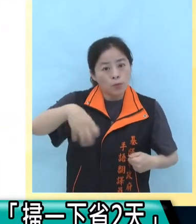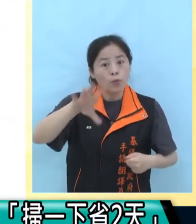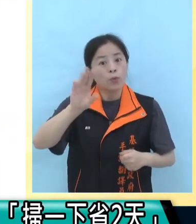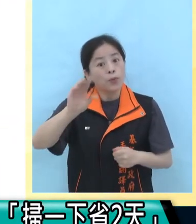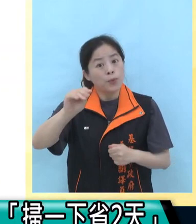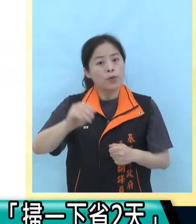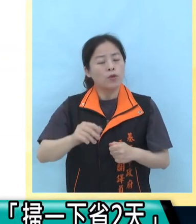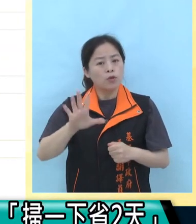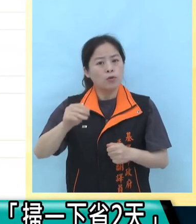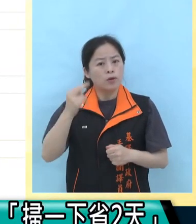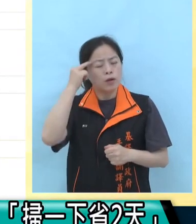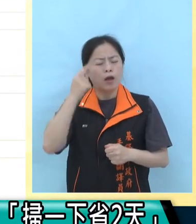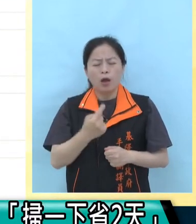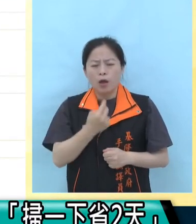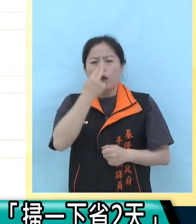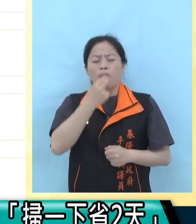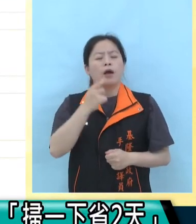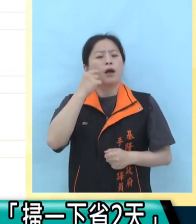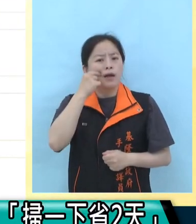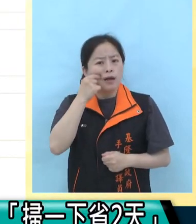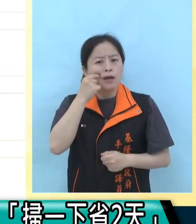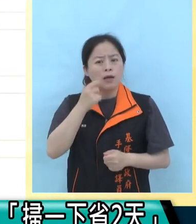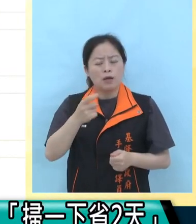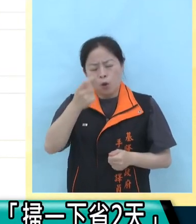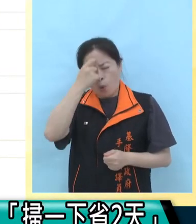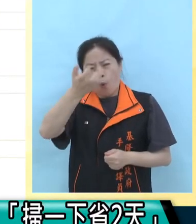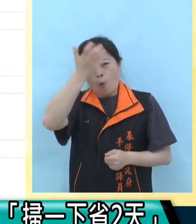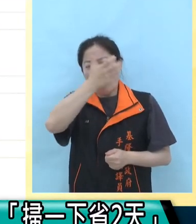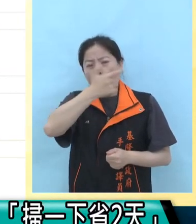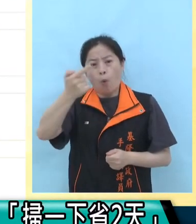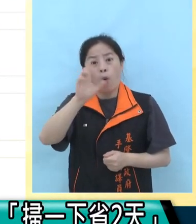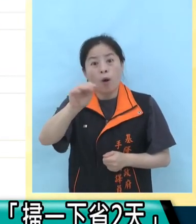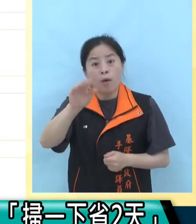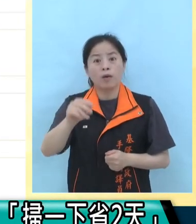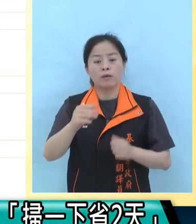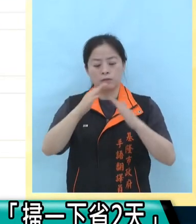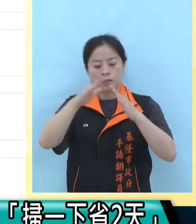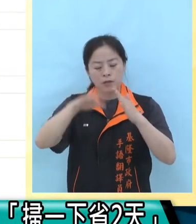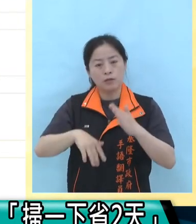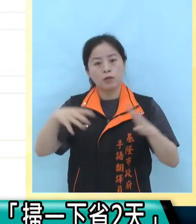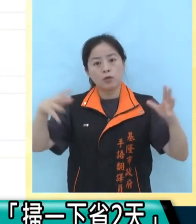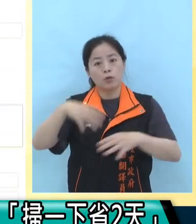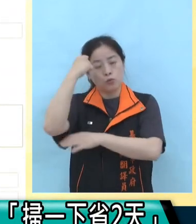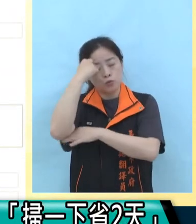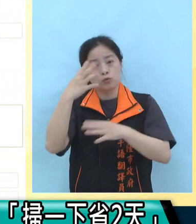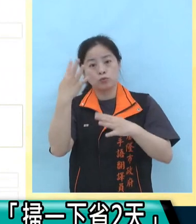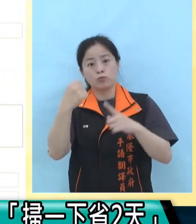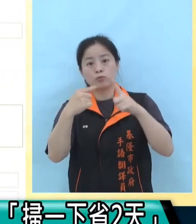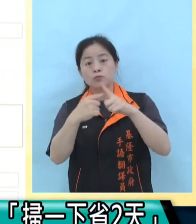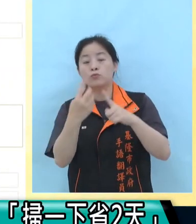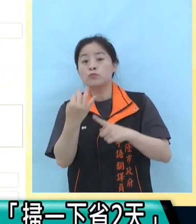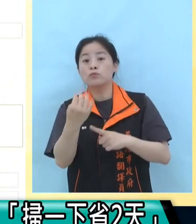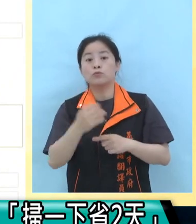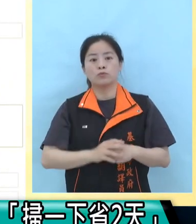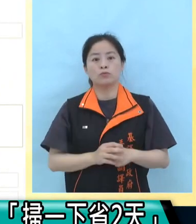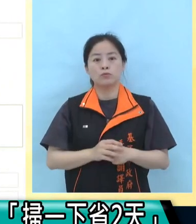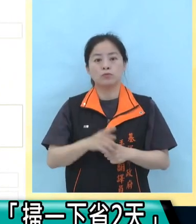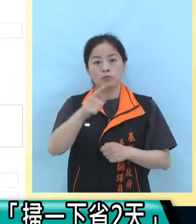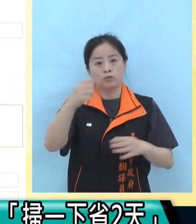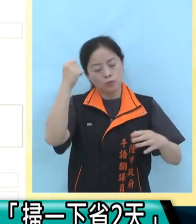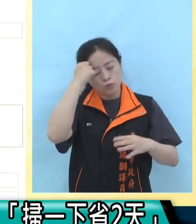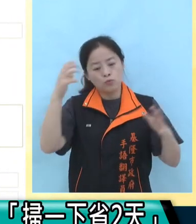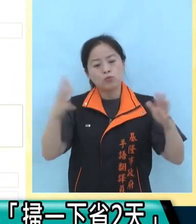是不是感到呼吸困难，是不是有严重发烧，那家里面有几个同住户，那你的同住户